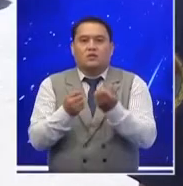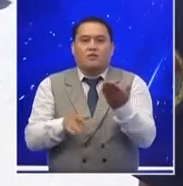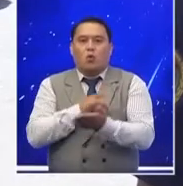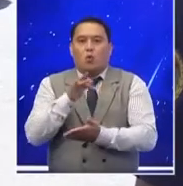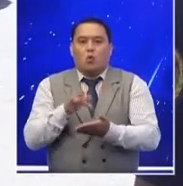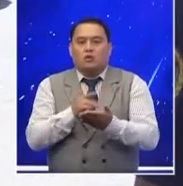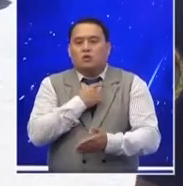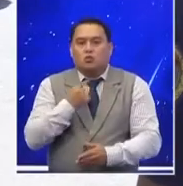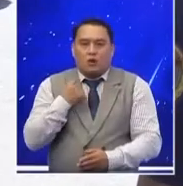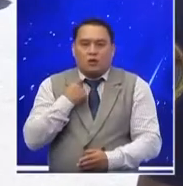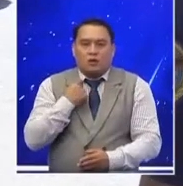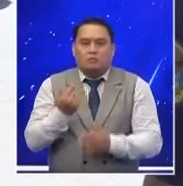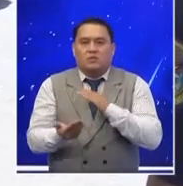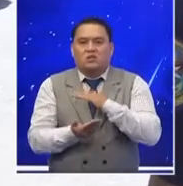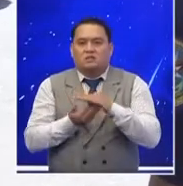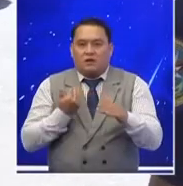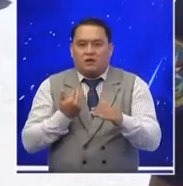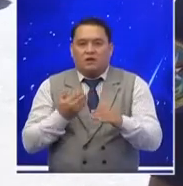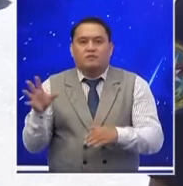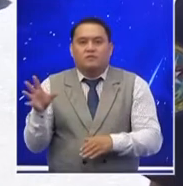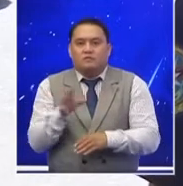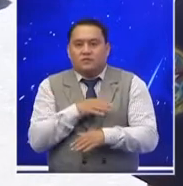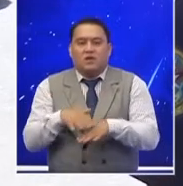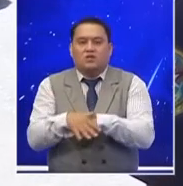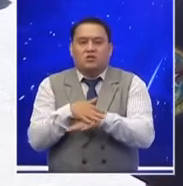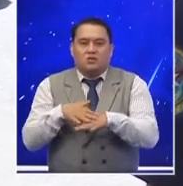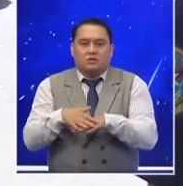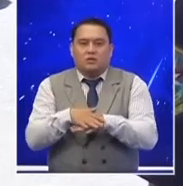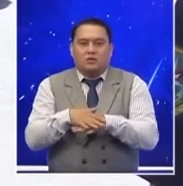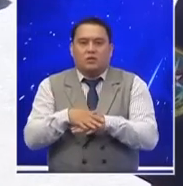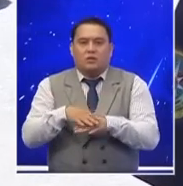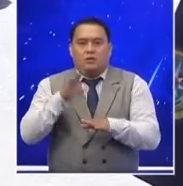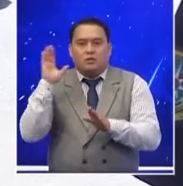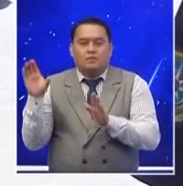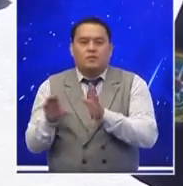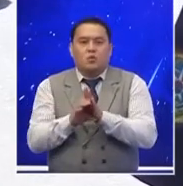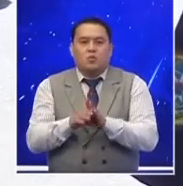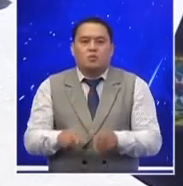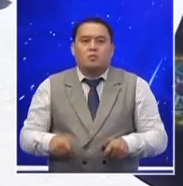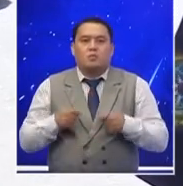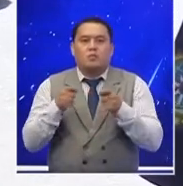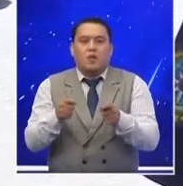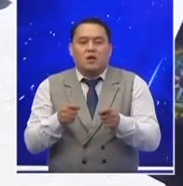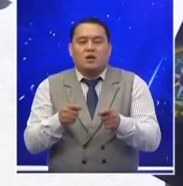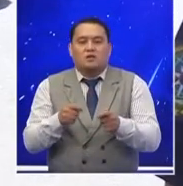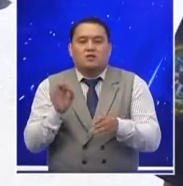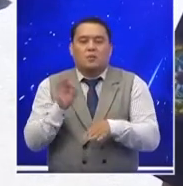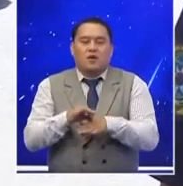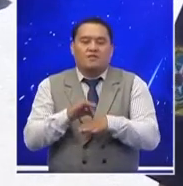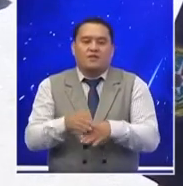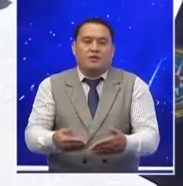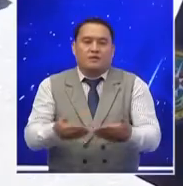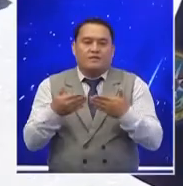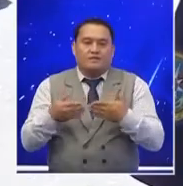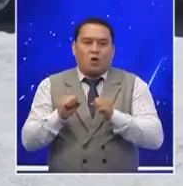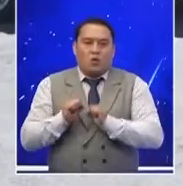Талдыкурган призывает всех жителей соблюдать меры предосторожности от заболеваемости коронавирусной